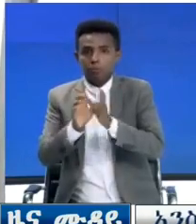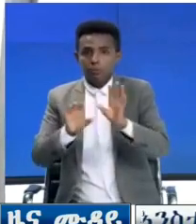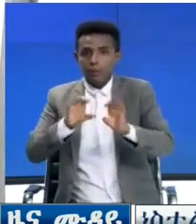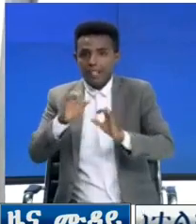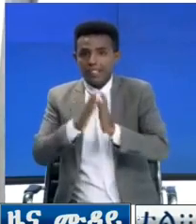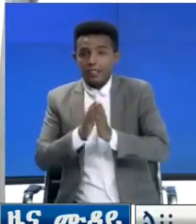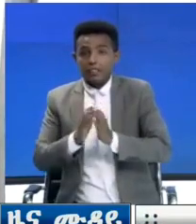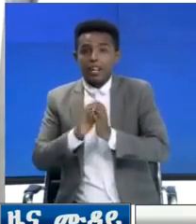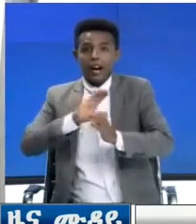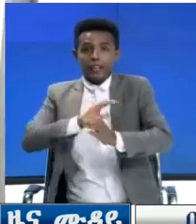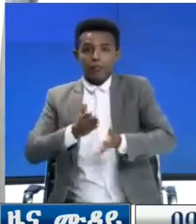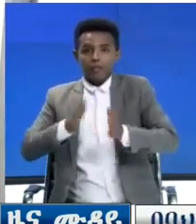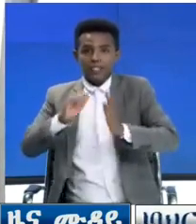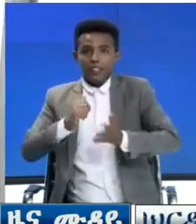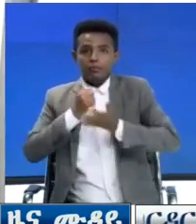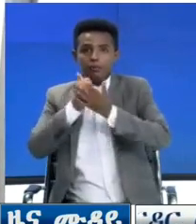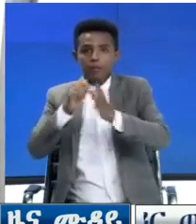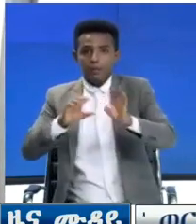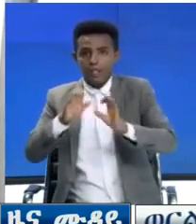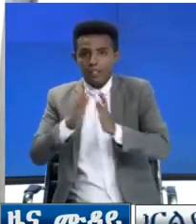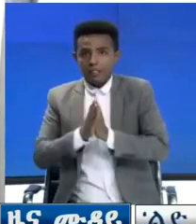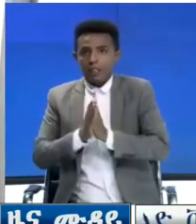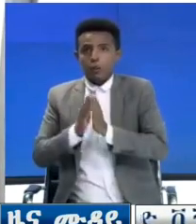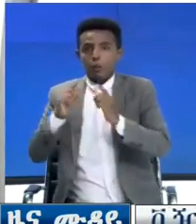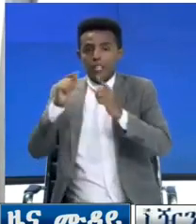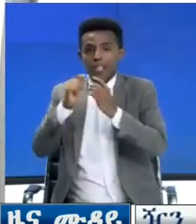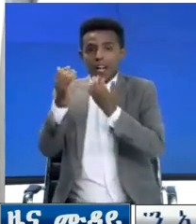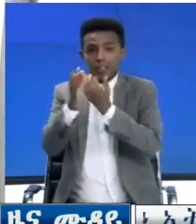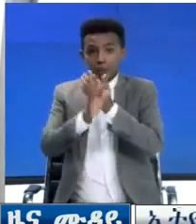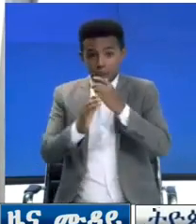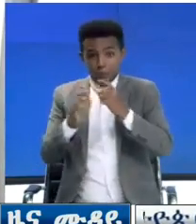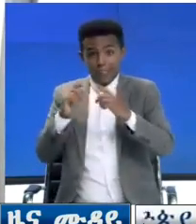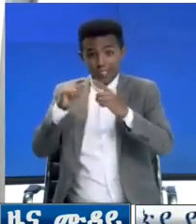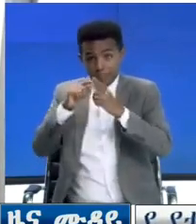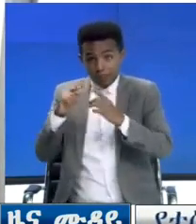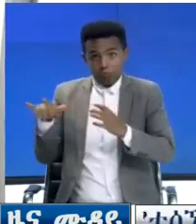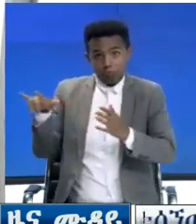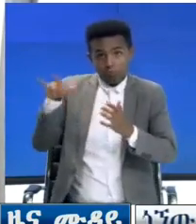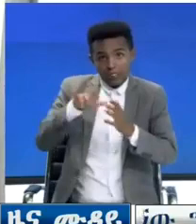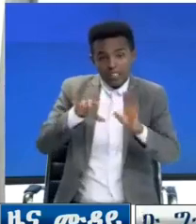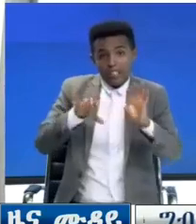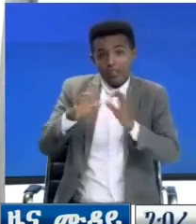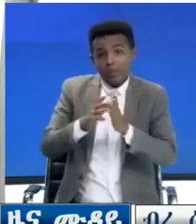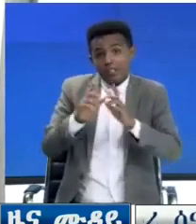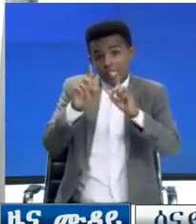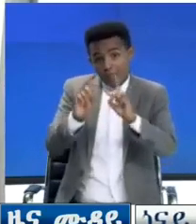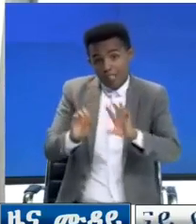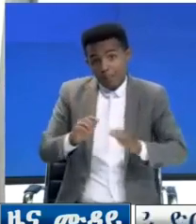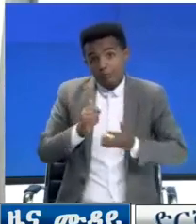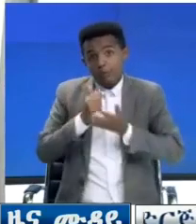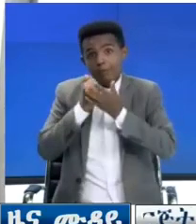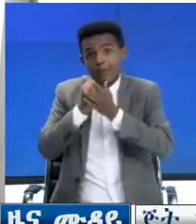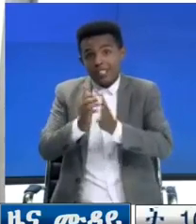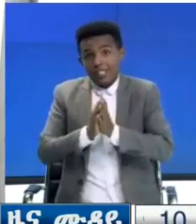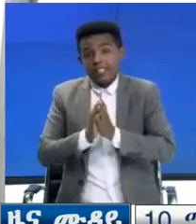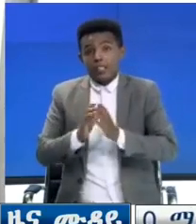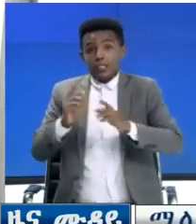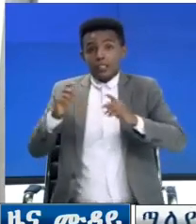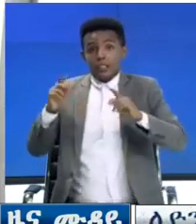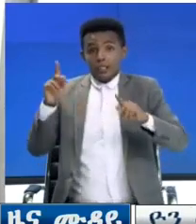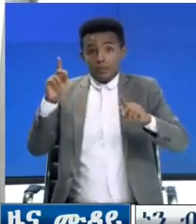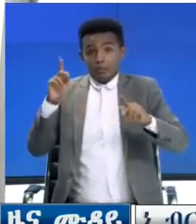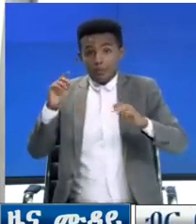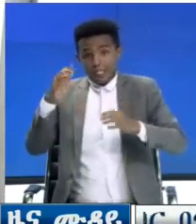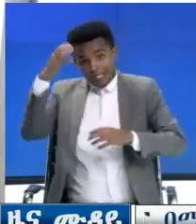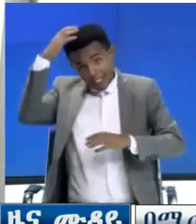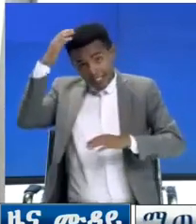በመርዳት በቅርብ ጊዜ ከውጭ ሀገር ወደ ሀገር ውስጥ የመጡ ወገኖች ካሉ እንዲመረመሩ በመርዳት መንግስት ረፍት የሰጣችሁ የመንግስት